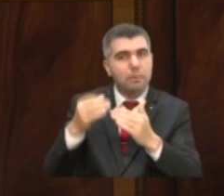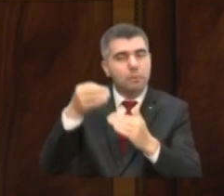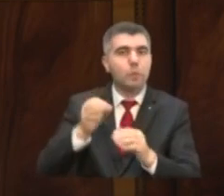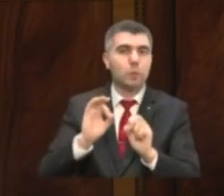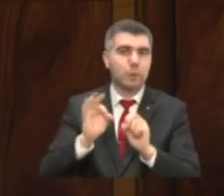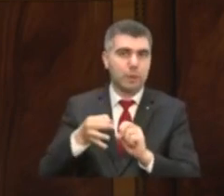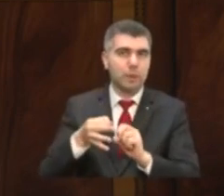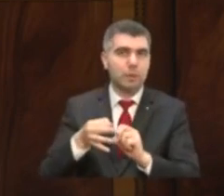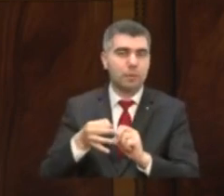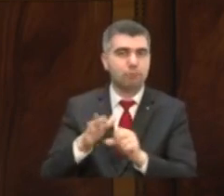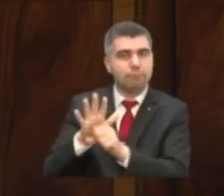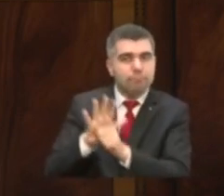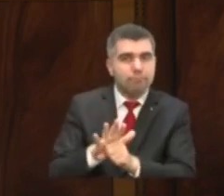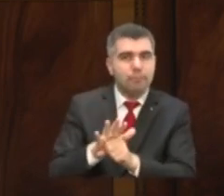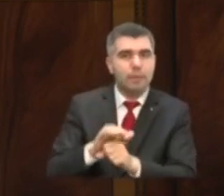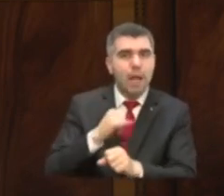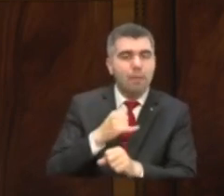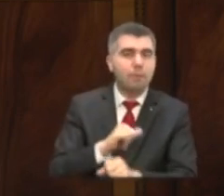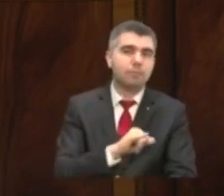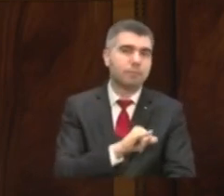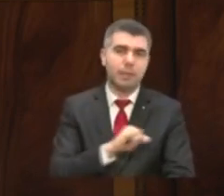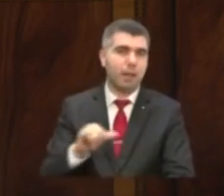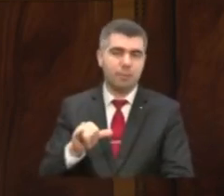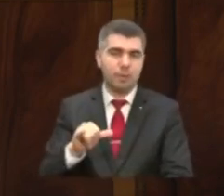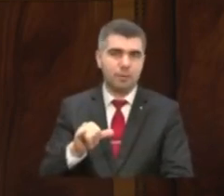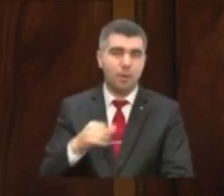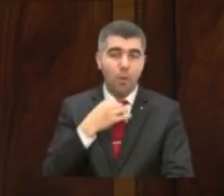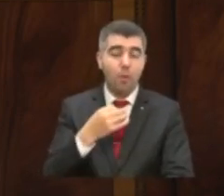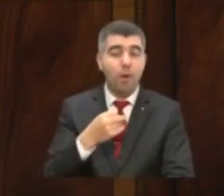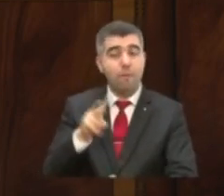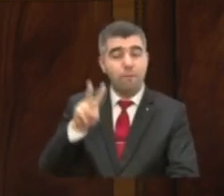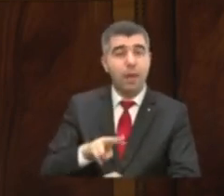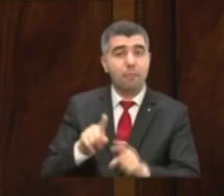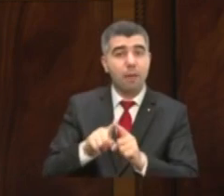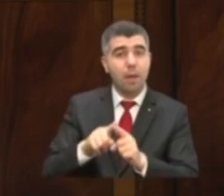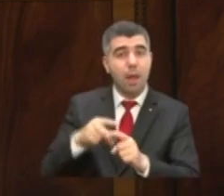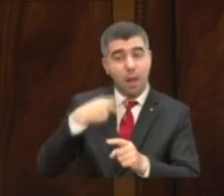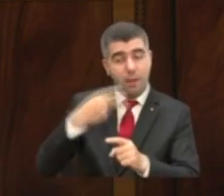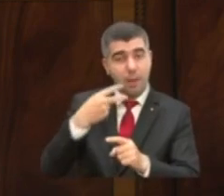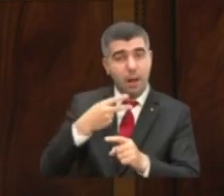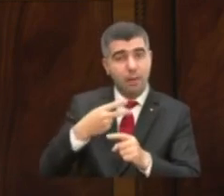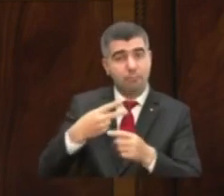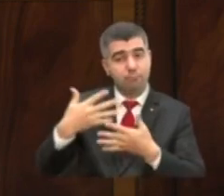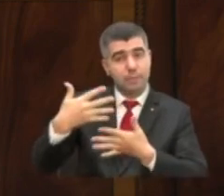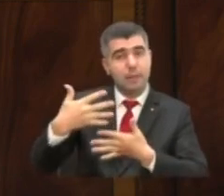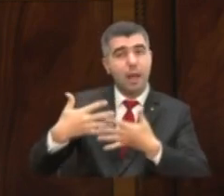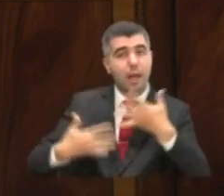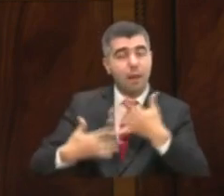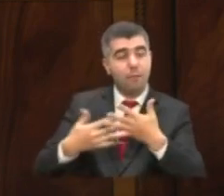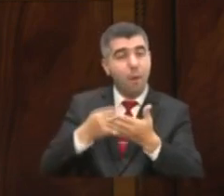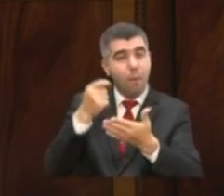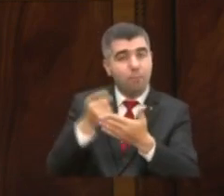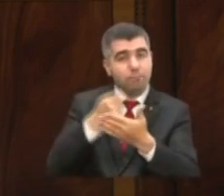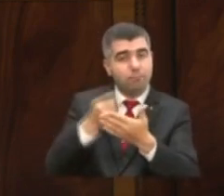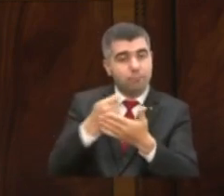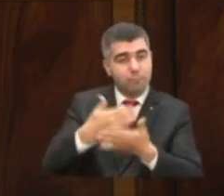والاجتماعية. سيظل كل هذا الكلام حبر على أوراق إذا لم يتم هناك مجهود كبير